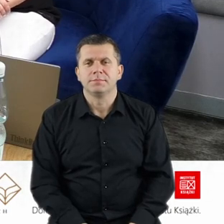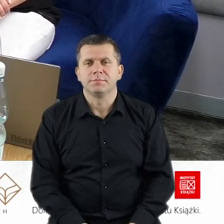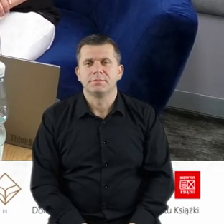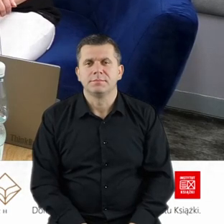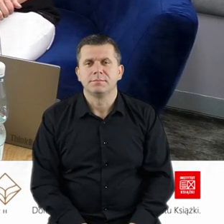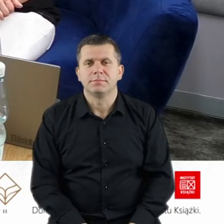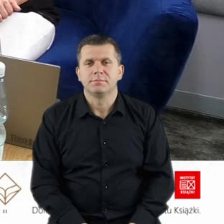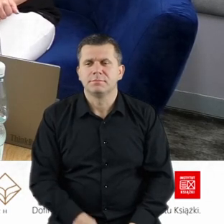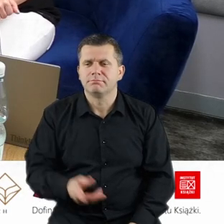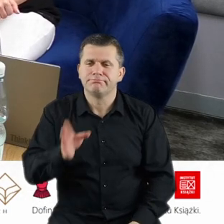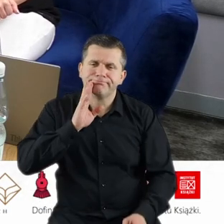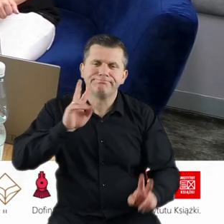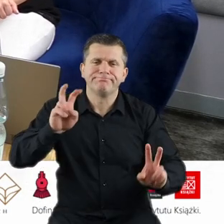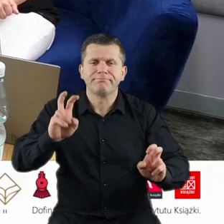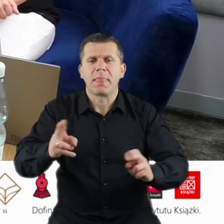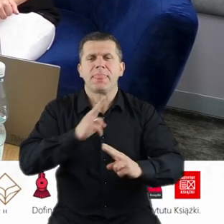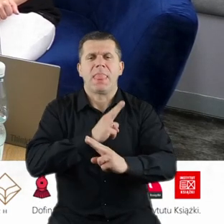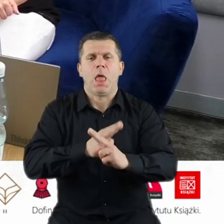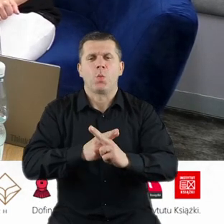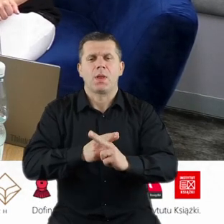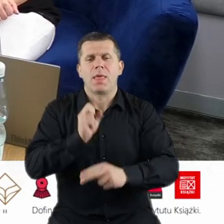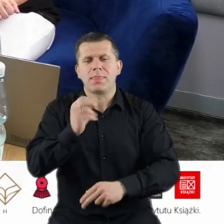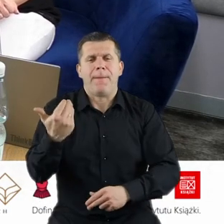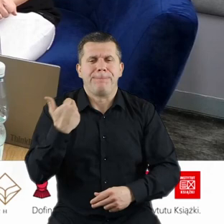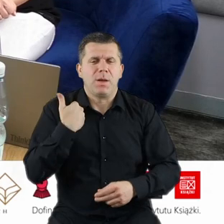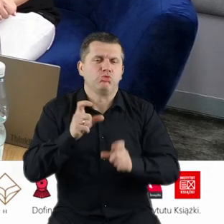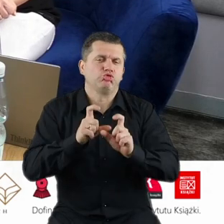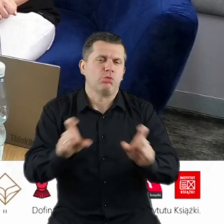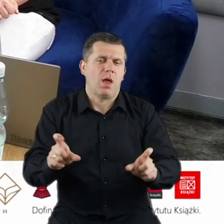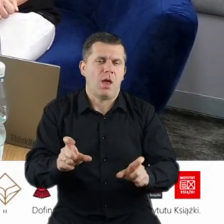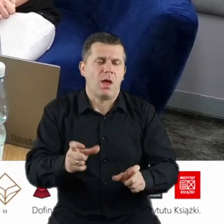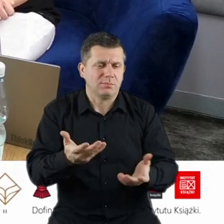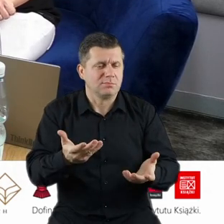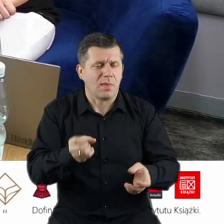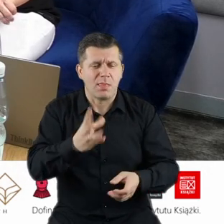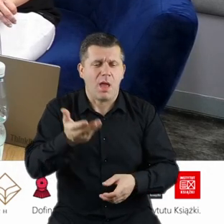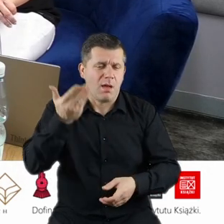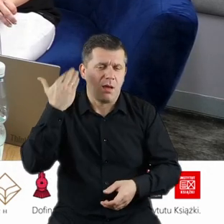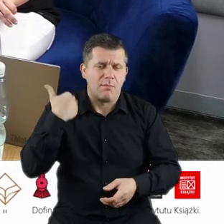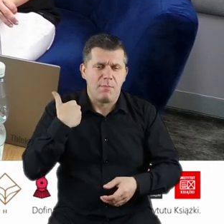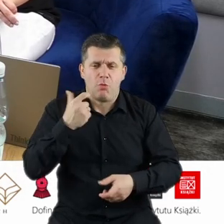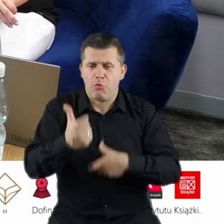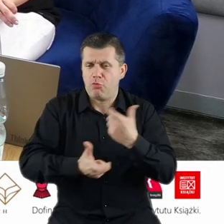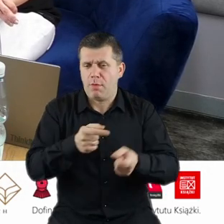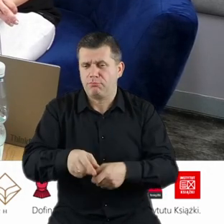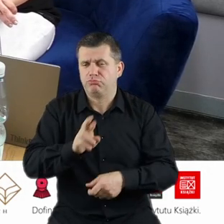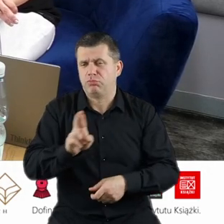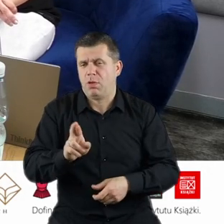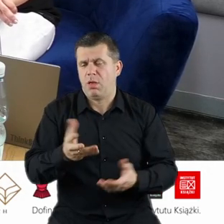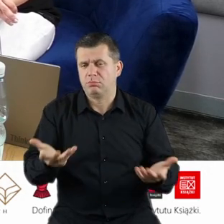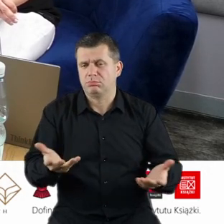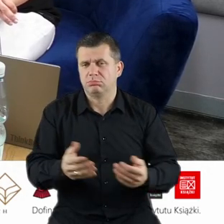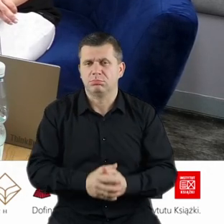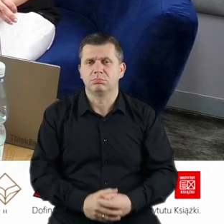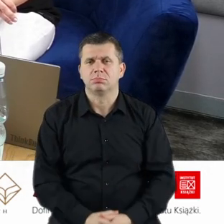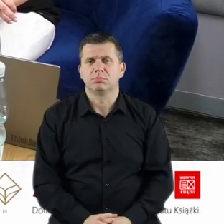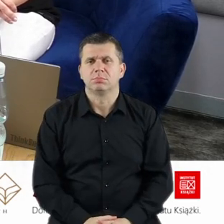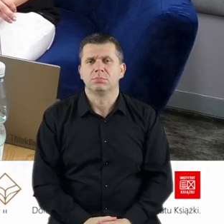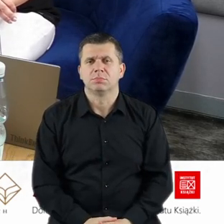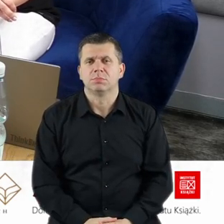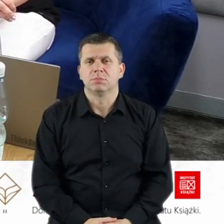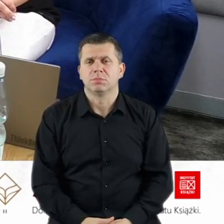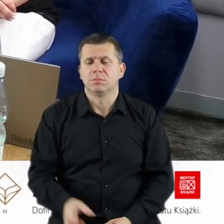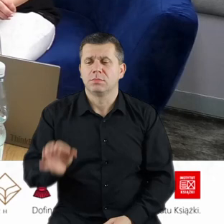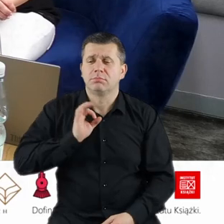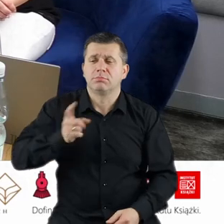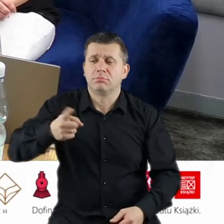opowiadał mi o tym, jak o czymś takim, no, w gruncie rzeczy neutralnym. No, takie były czasy, widzi pan, no, i robiło się takie rzeczy. I z całą pewnością nie było